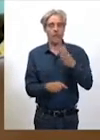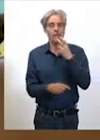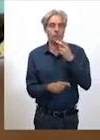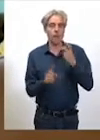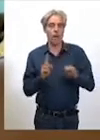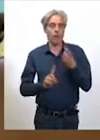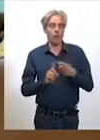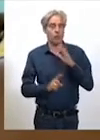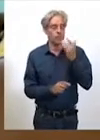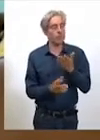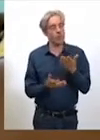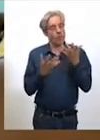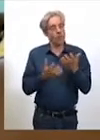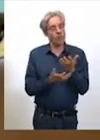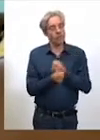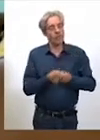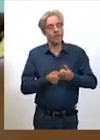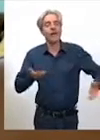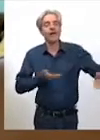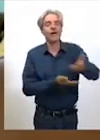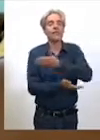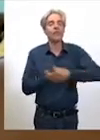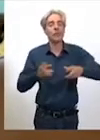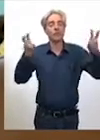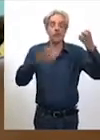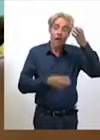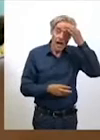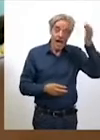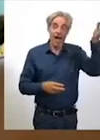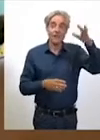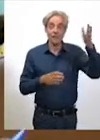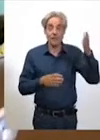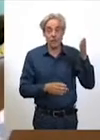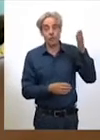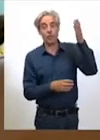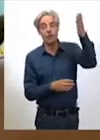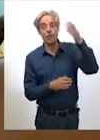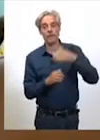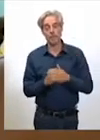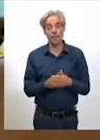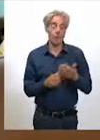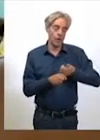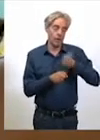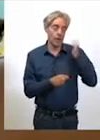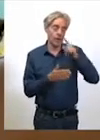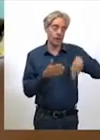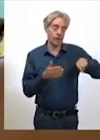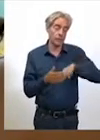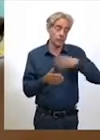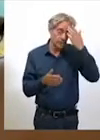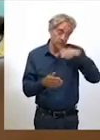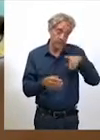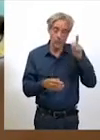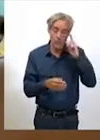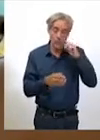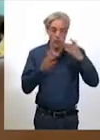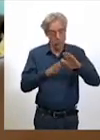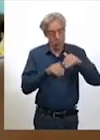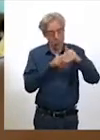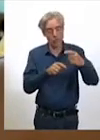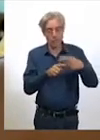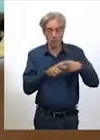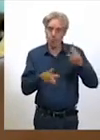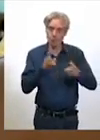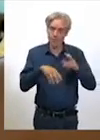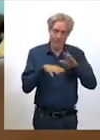maintenir le forum Inventer demain, qui était déjà existant. On ne l'a pas fait l'année dernière pour des raisons assez évidentes. On veut le maintenir, mais aussi